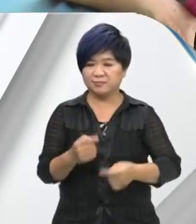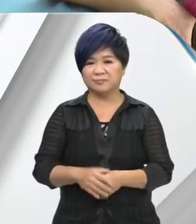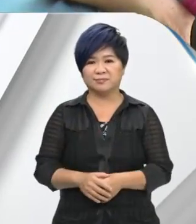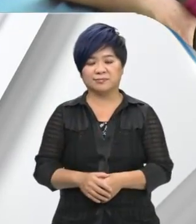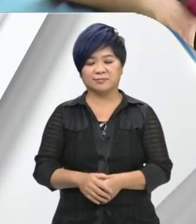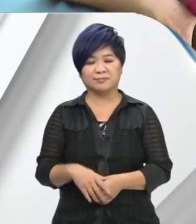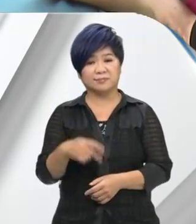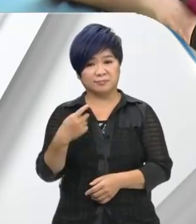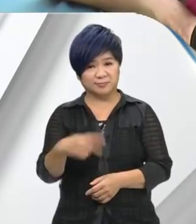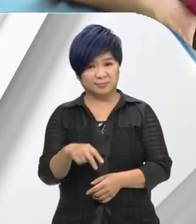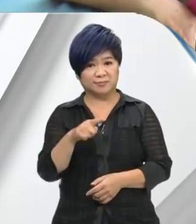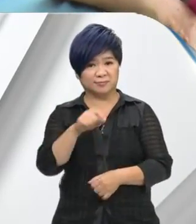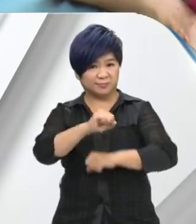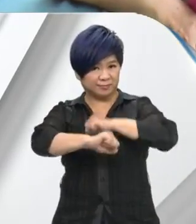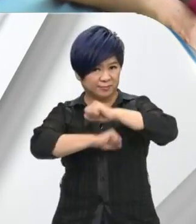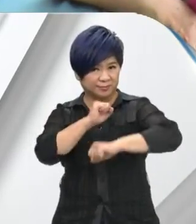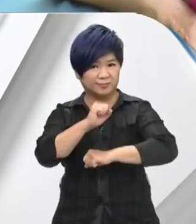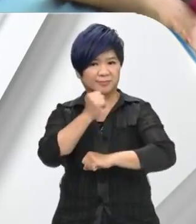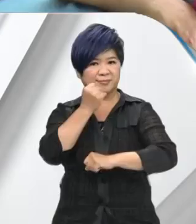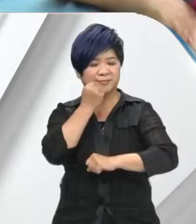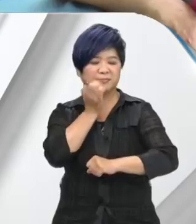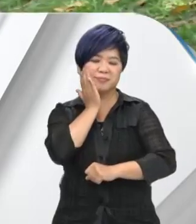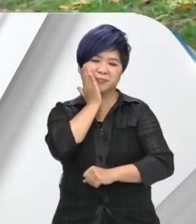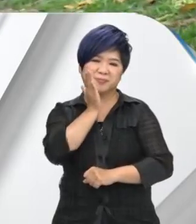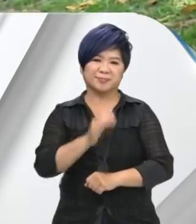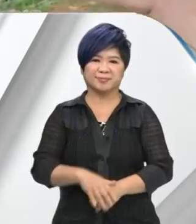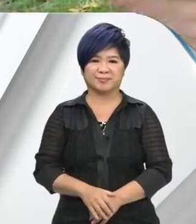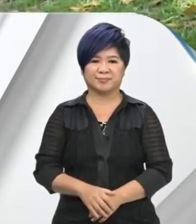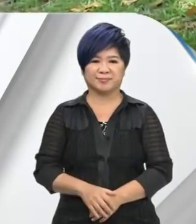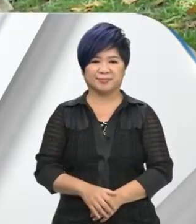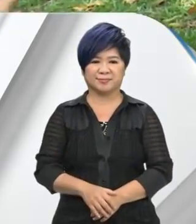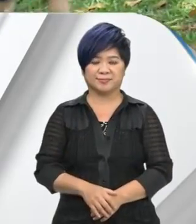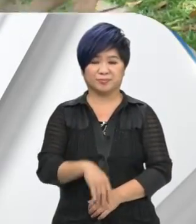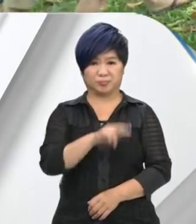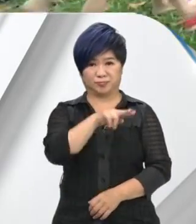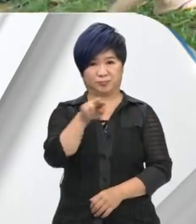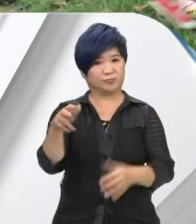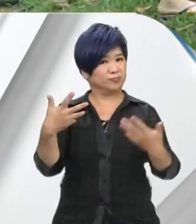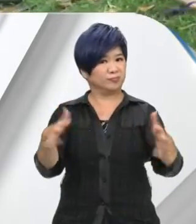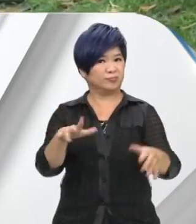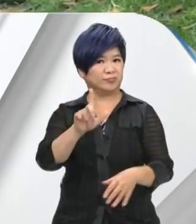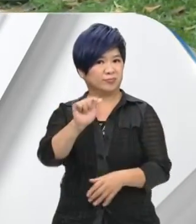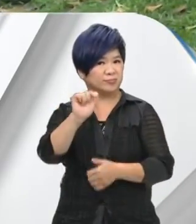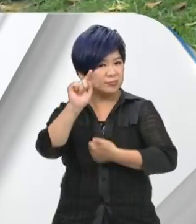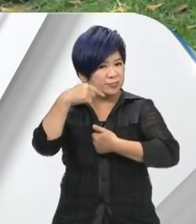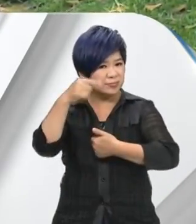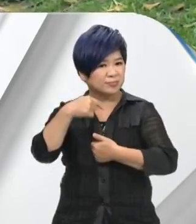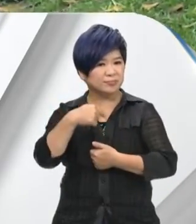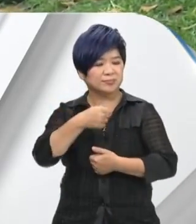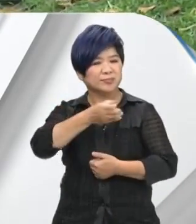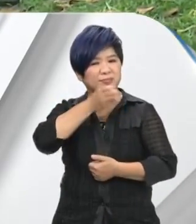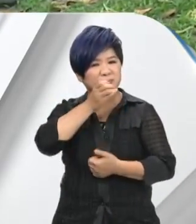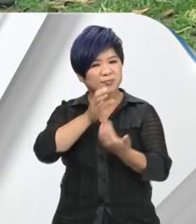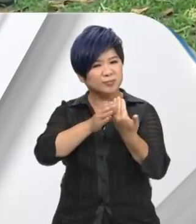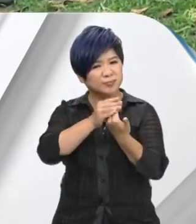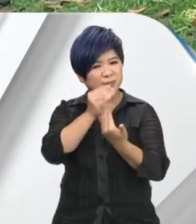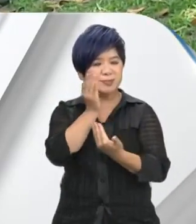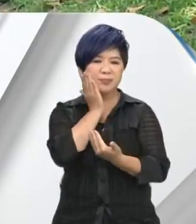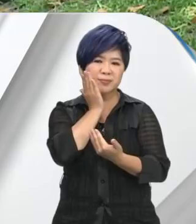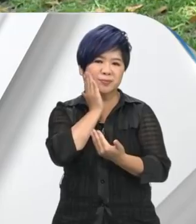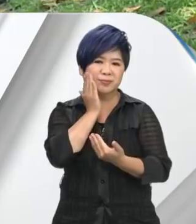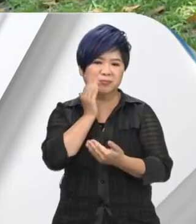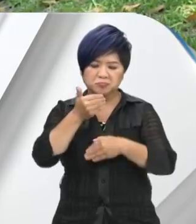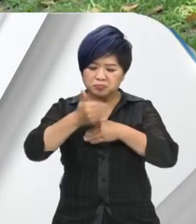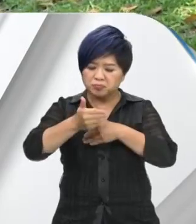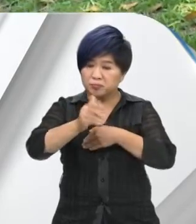然后也让这个活动能够更圆满。这样子， 我可以看到很多老师在帮我们教我们怎么喝好茶，然后怎么处